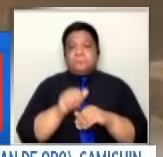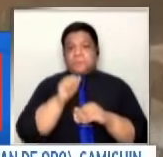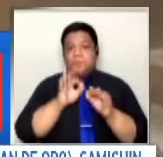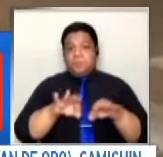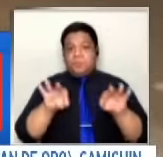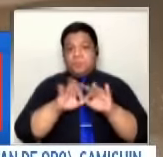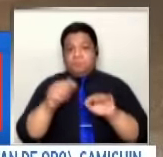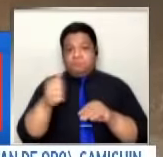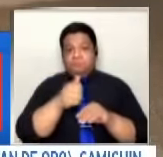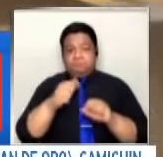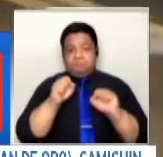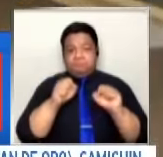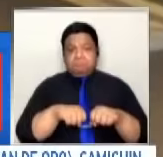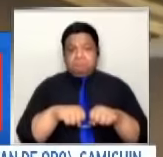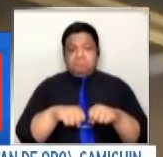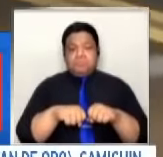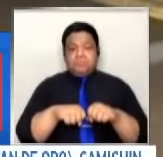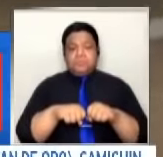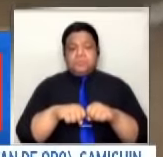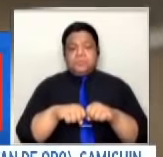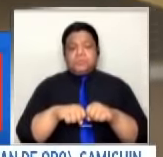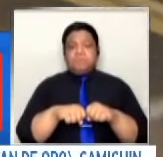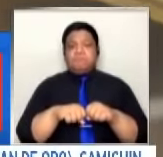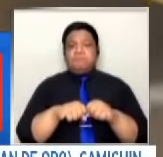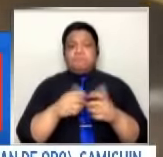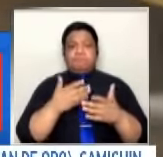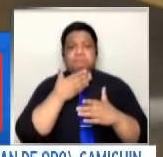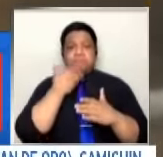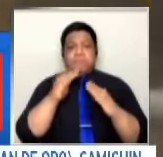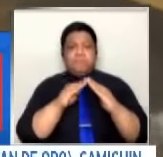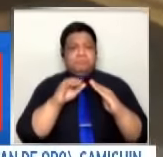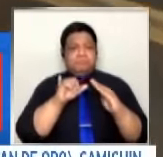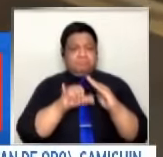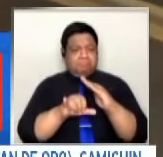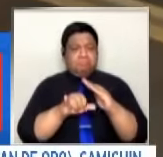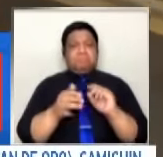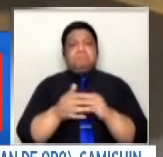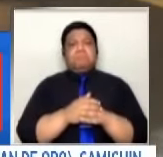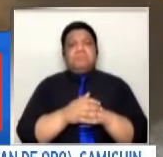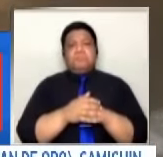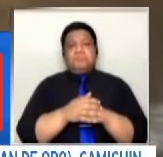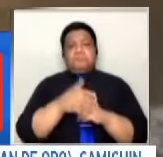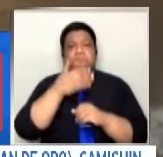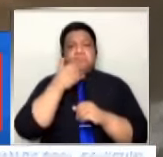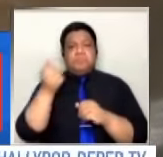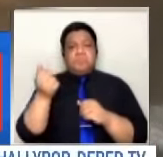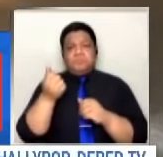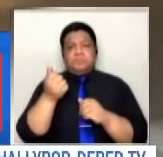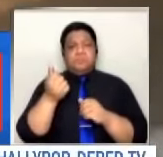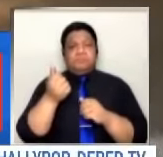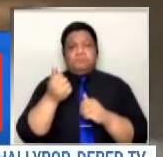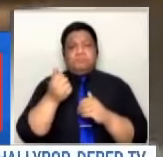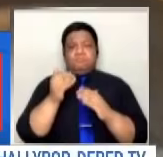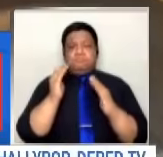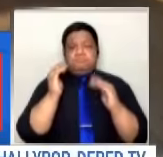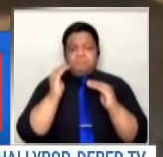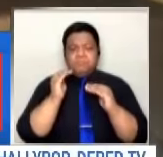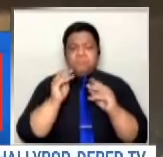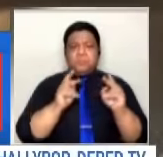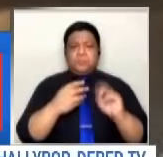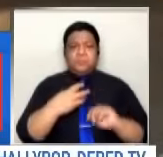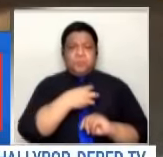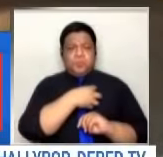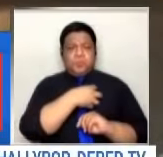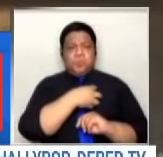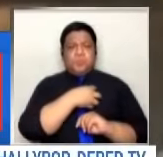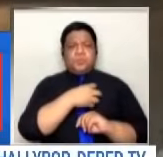talaga, pumirmi na lang po muna sa kanilang pamamahay, manatili na lang po para atahan mo natin ang mga kapulisan na